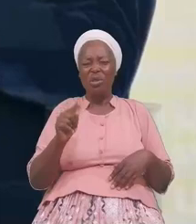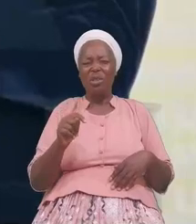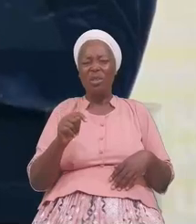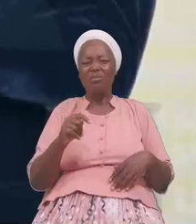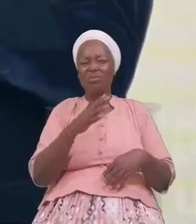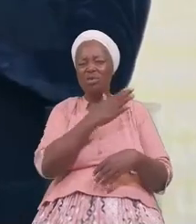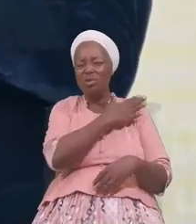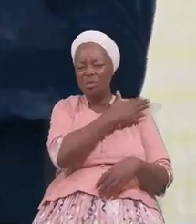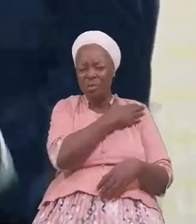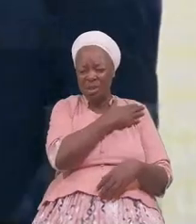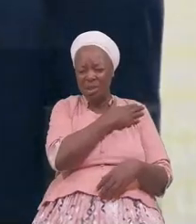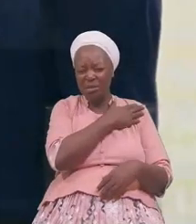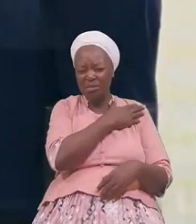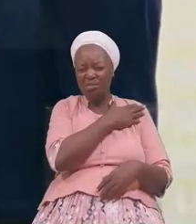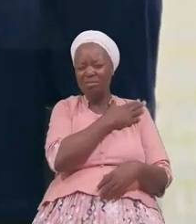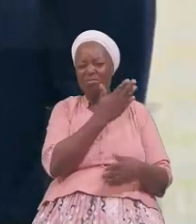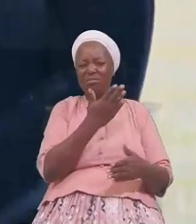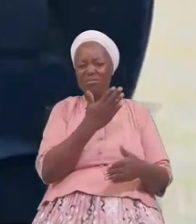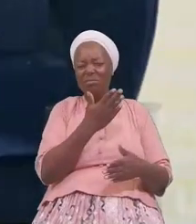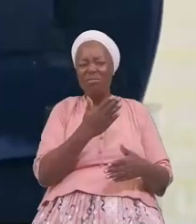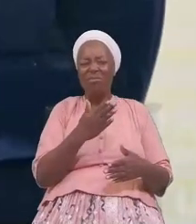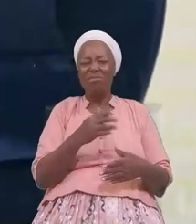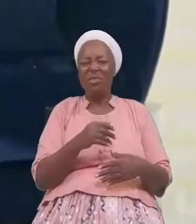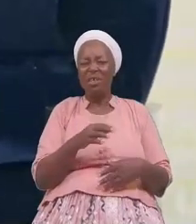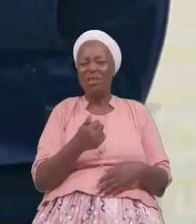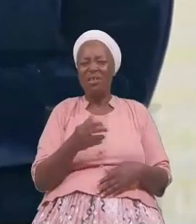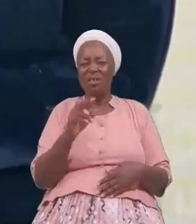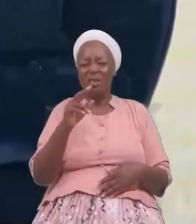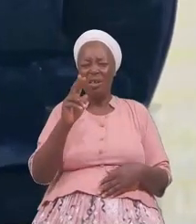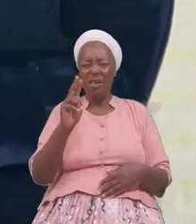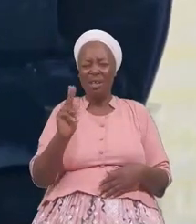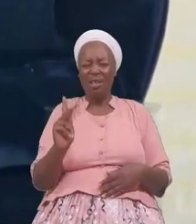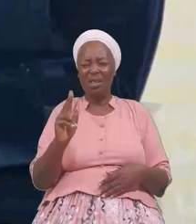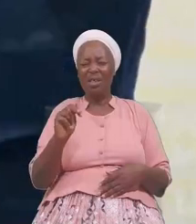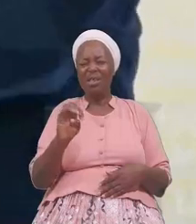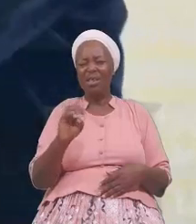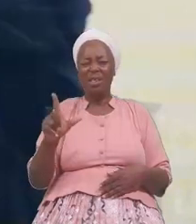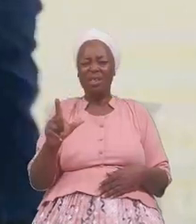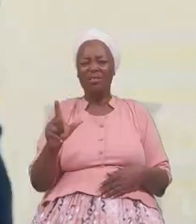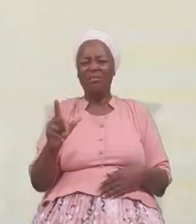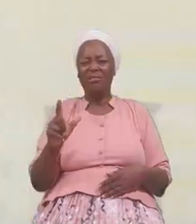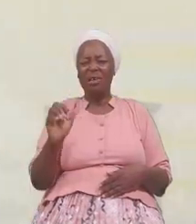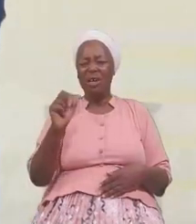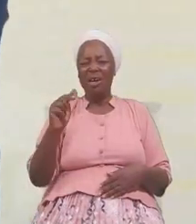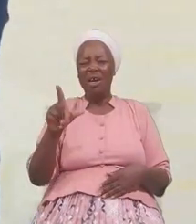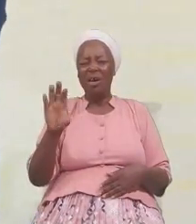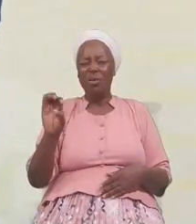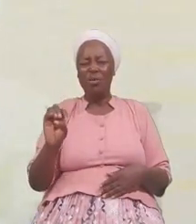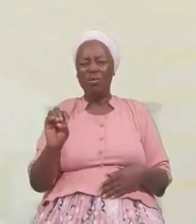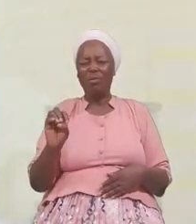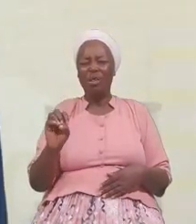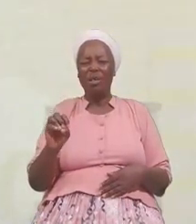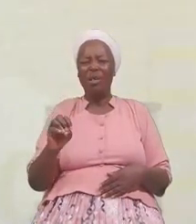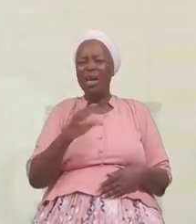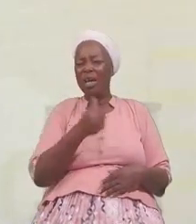coudes, genoux, n'importe où, douleur, je vous commande, au niveau des